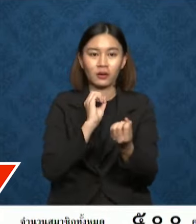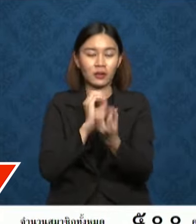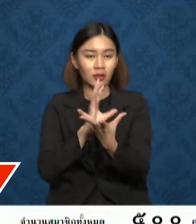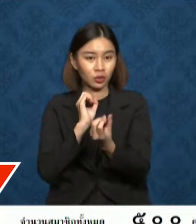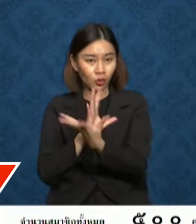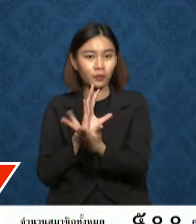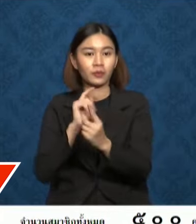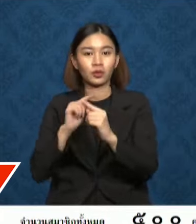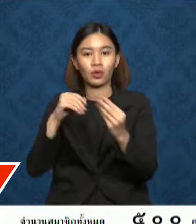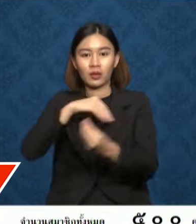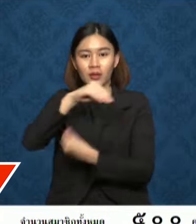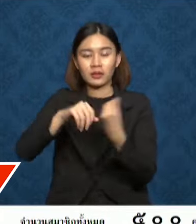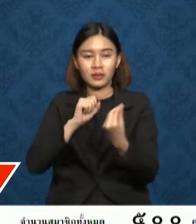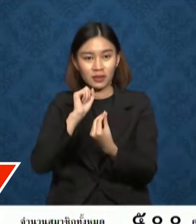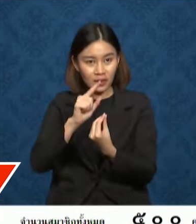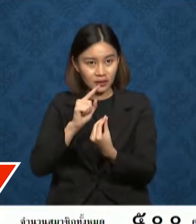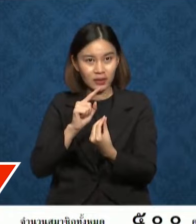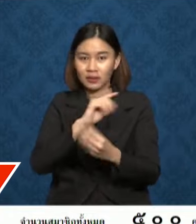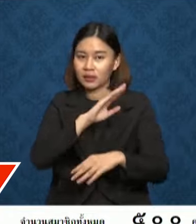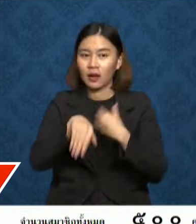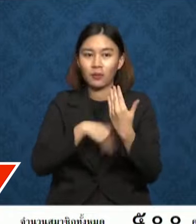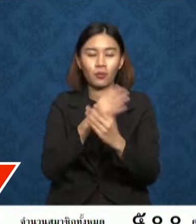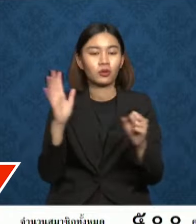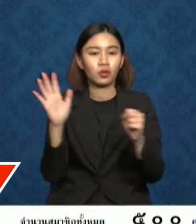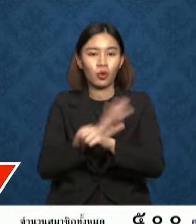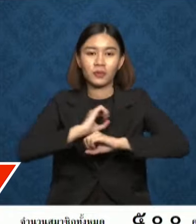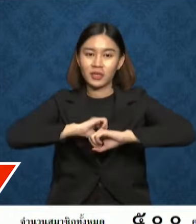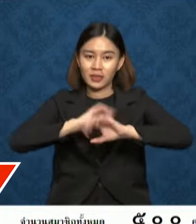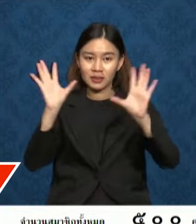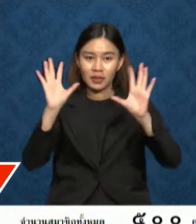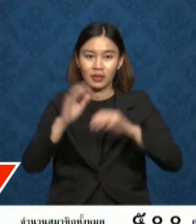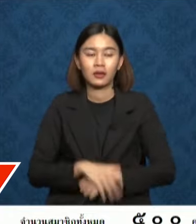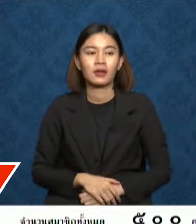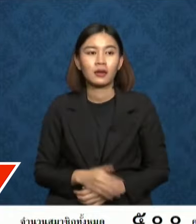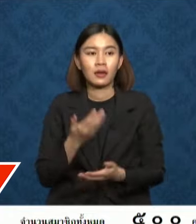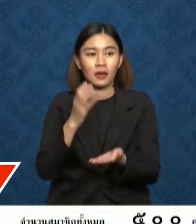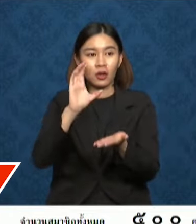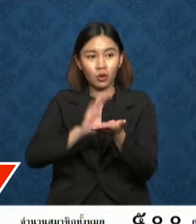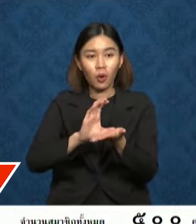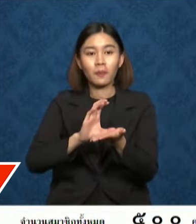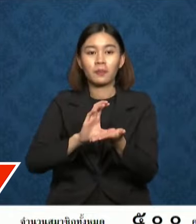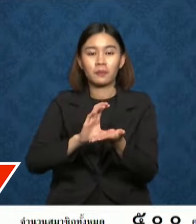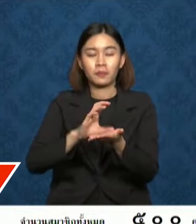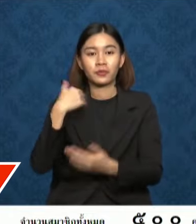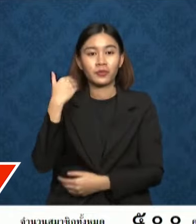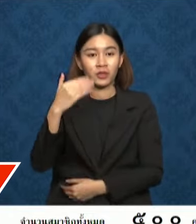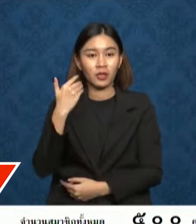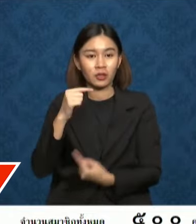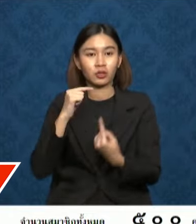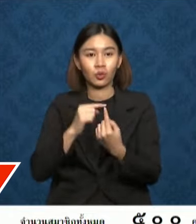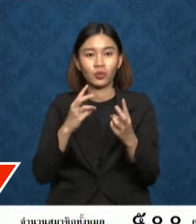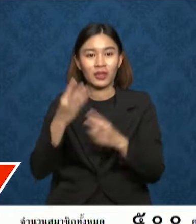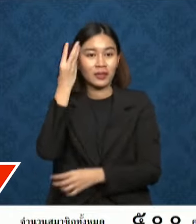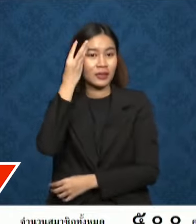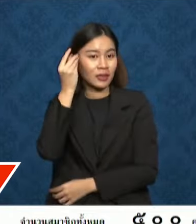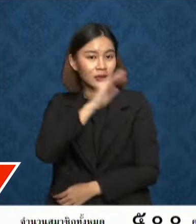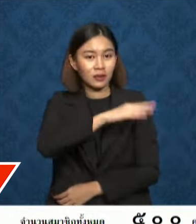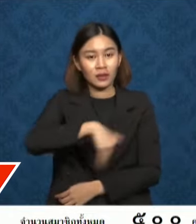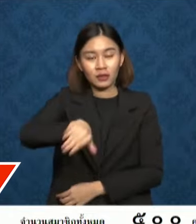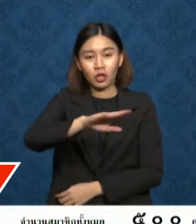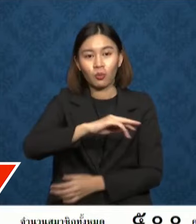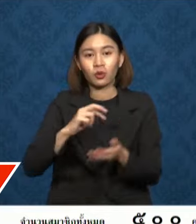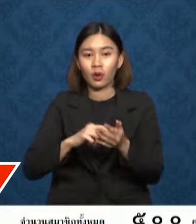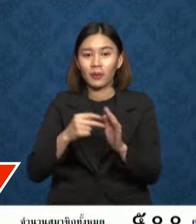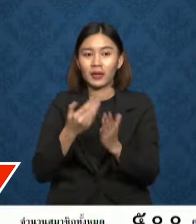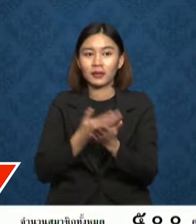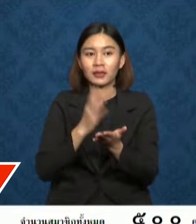ทบที่เกิดข้นตอเศษฐกิจมหาภาคไดอย่รบด้านและชดเจนครับคำวางงประมาณต่จากนี้ในวิสัยทัตของพวกเราไมได้